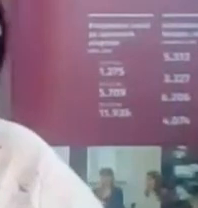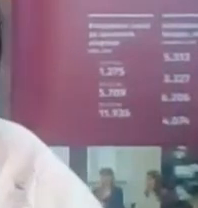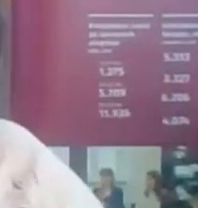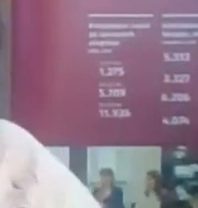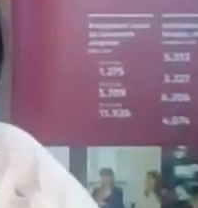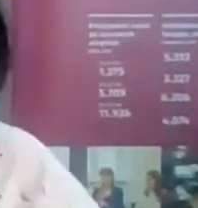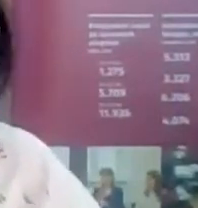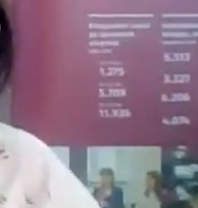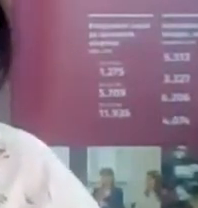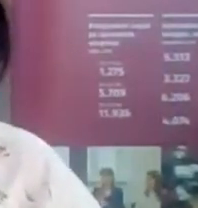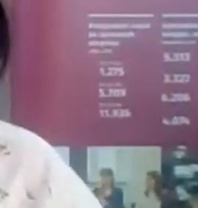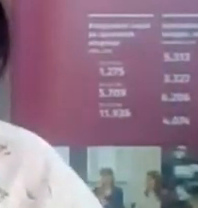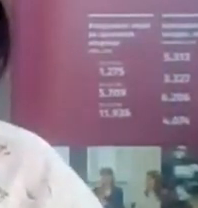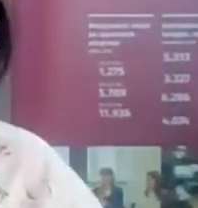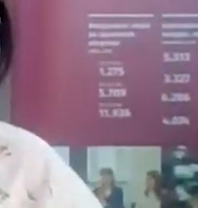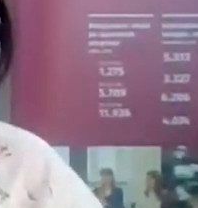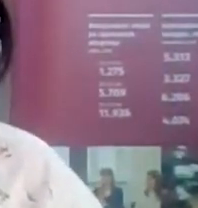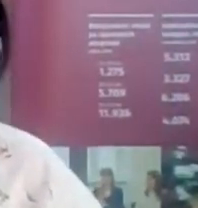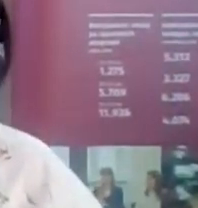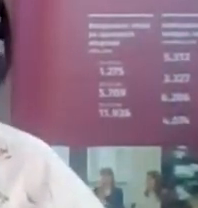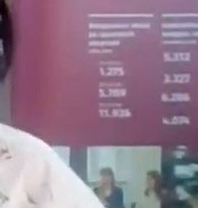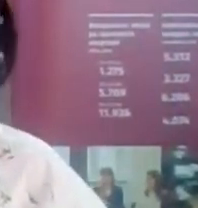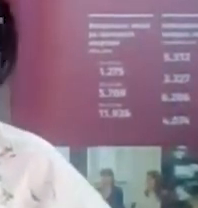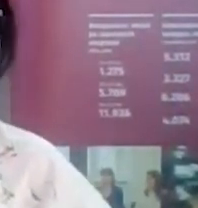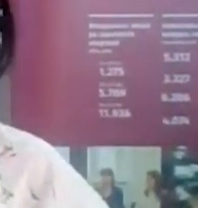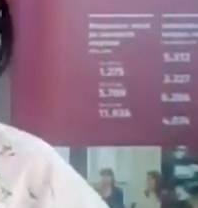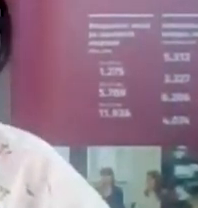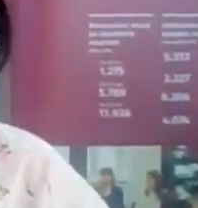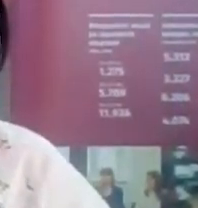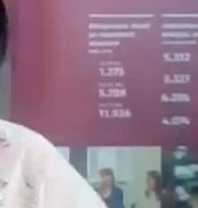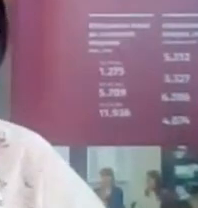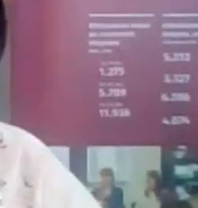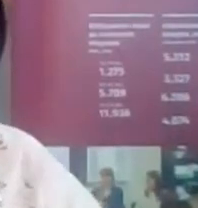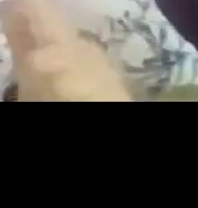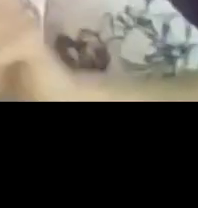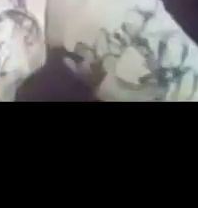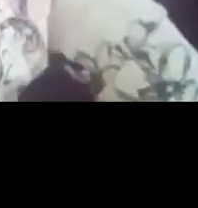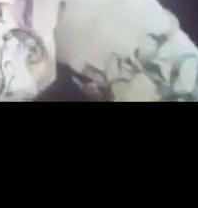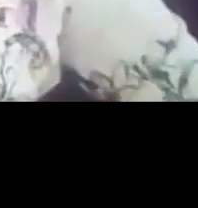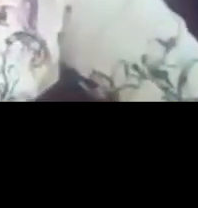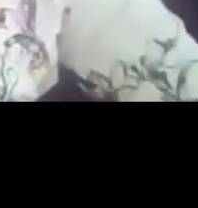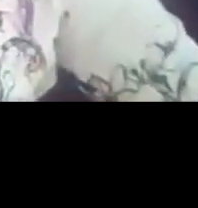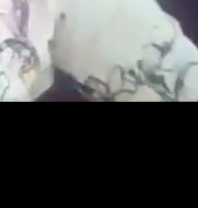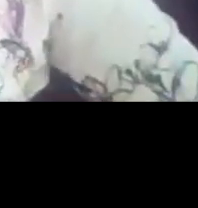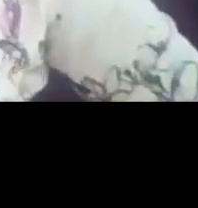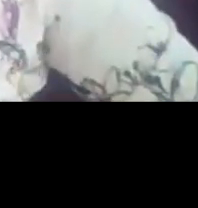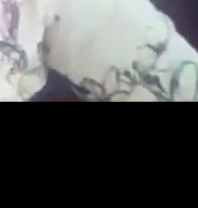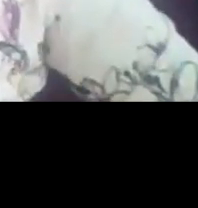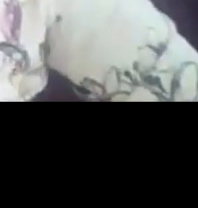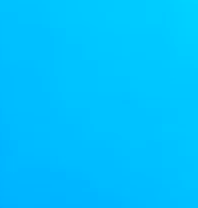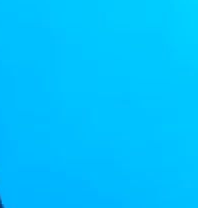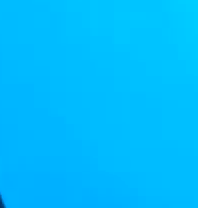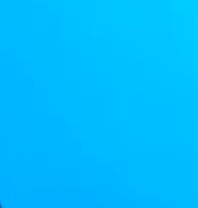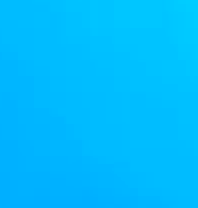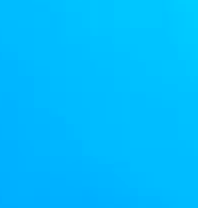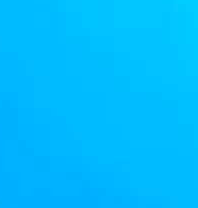prepletenosti ozadja vsega, kar se dogaja, kar vpliva na slehernika od nas. Ampak Katarina je rekla, da je žal, da ne more